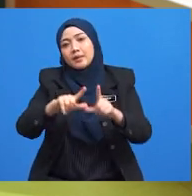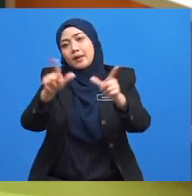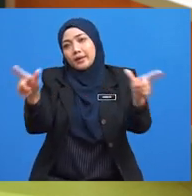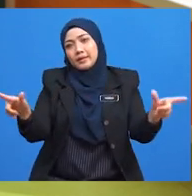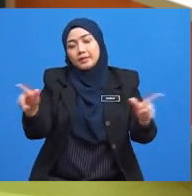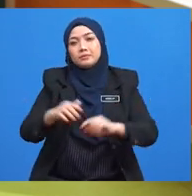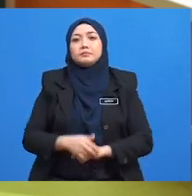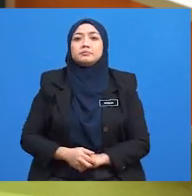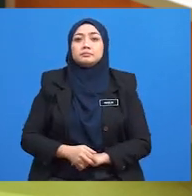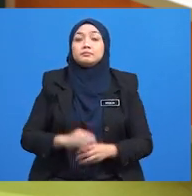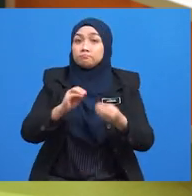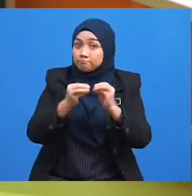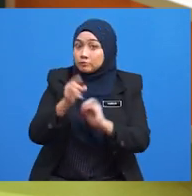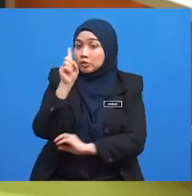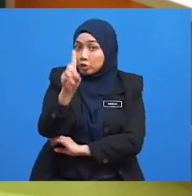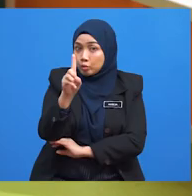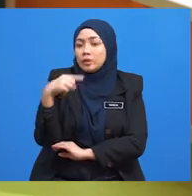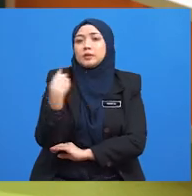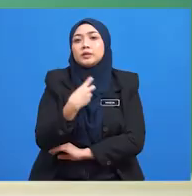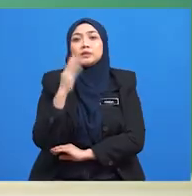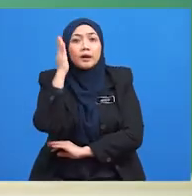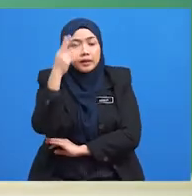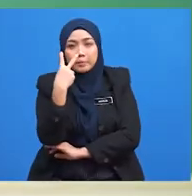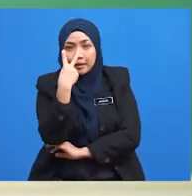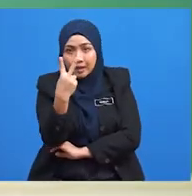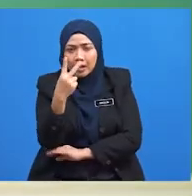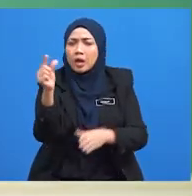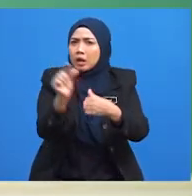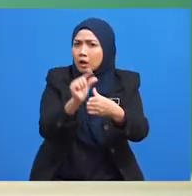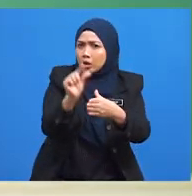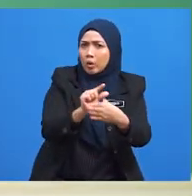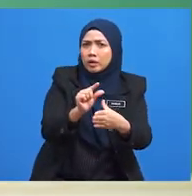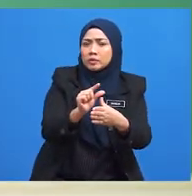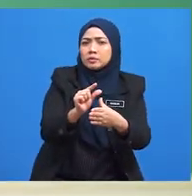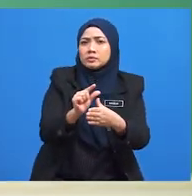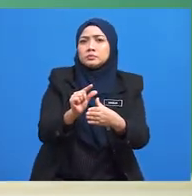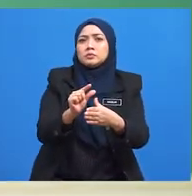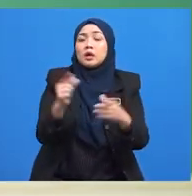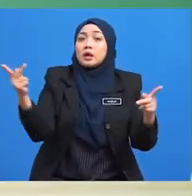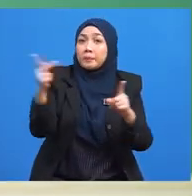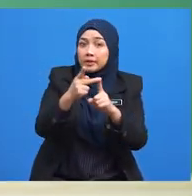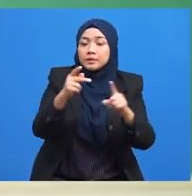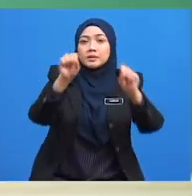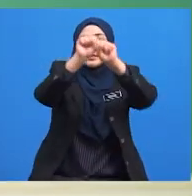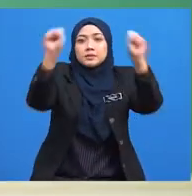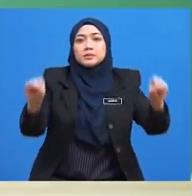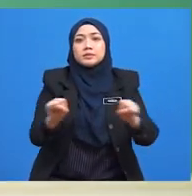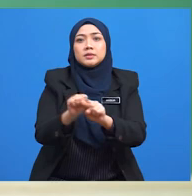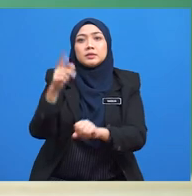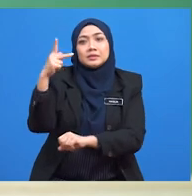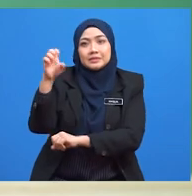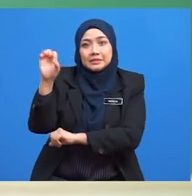Baiklah, pertama, kita akan melihat gangguan atau perubahan kepada sistem